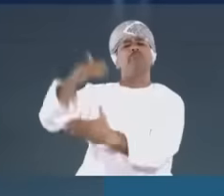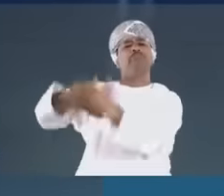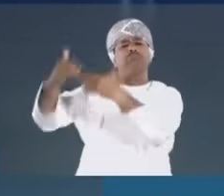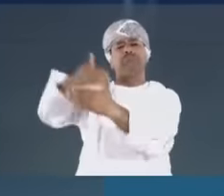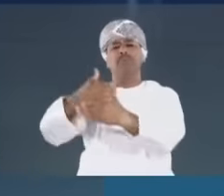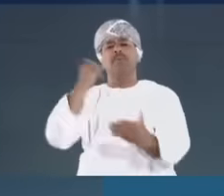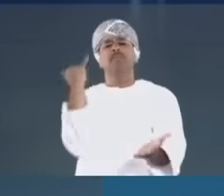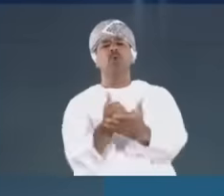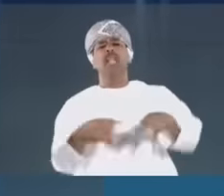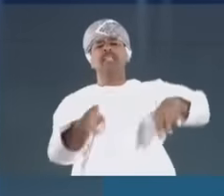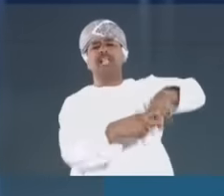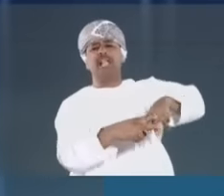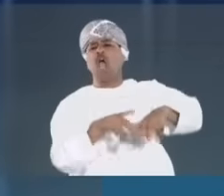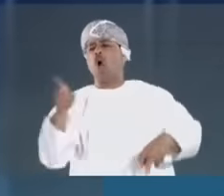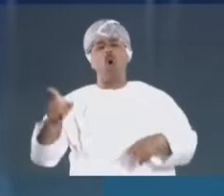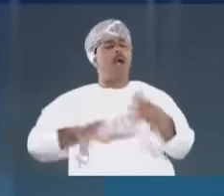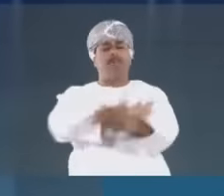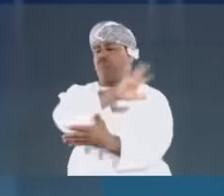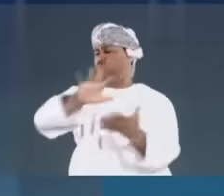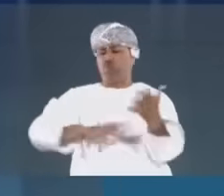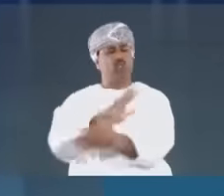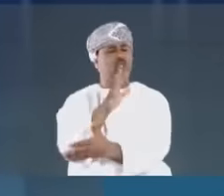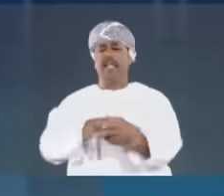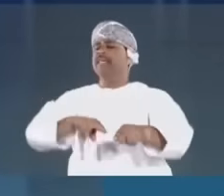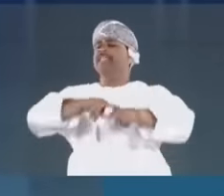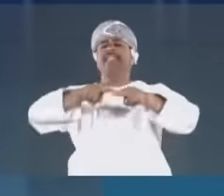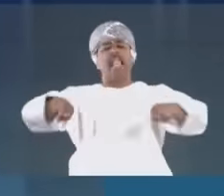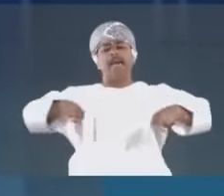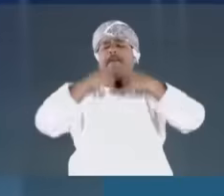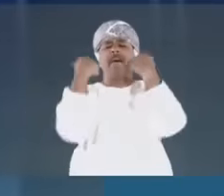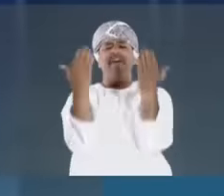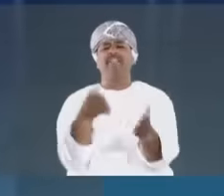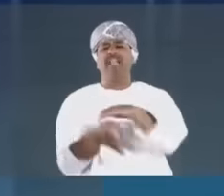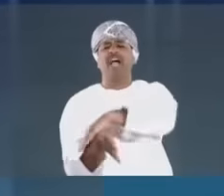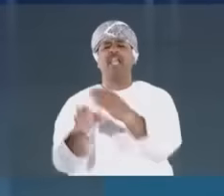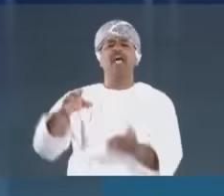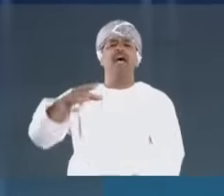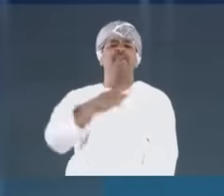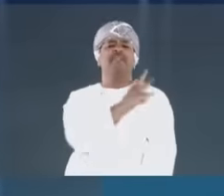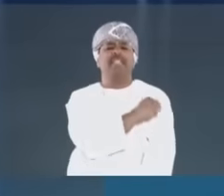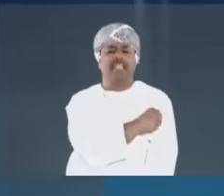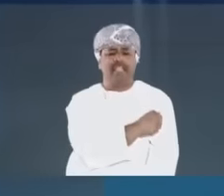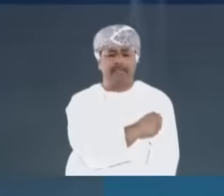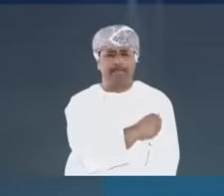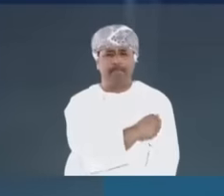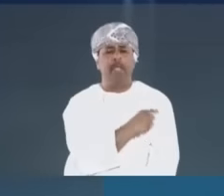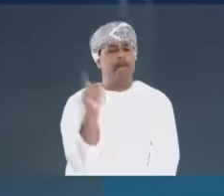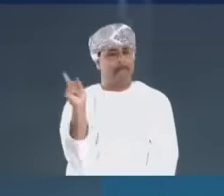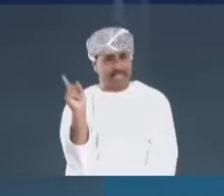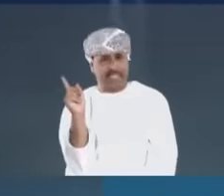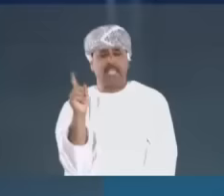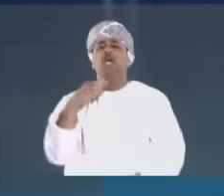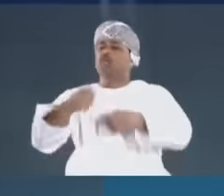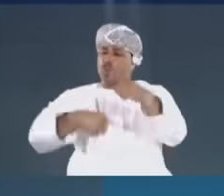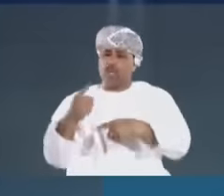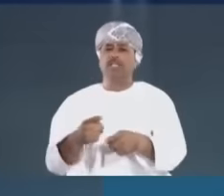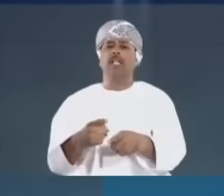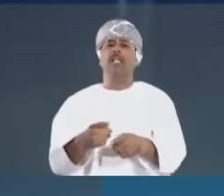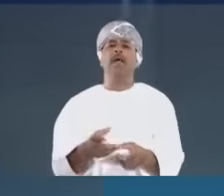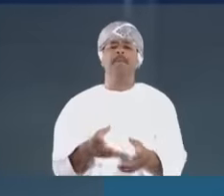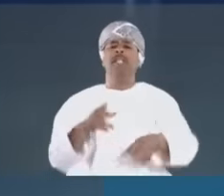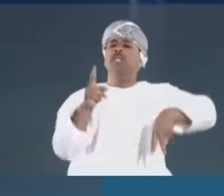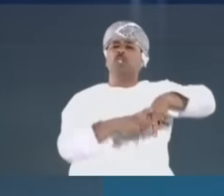الذي يمثل تهديدا حقيقيا للسلم والأمن بالمنطقة. يأتي هذا فيما تواصل جرافات